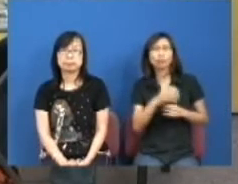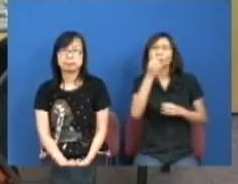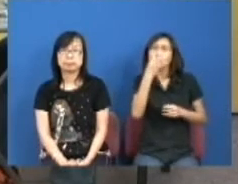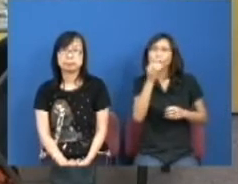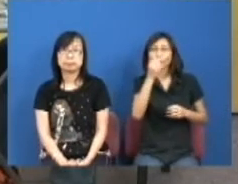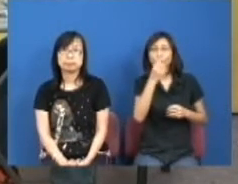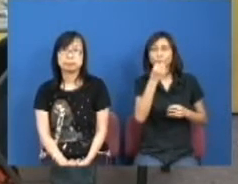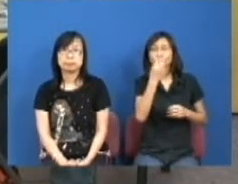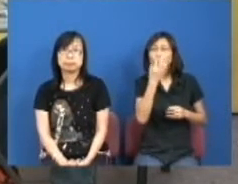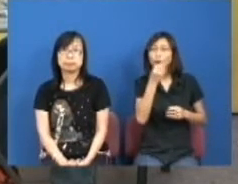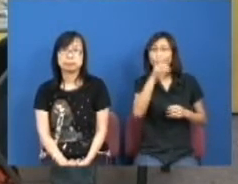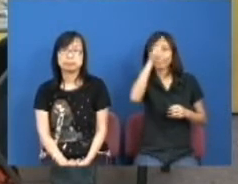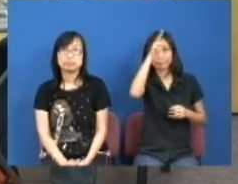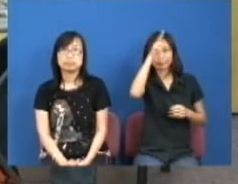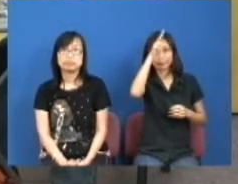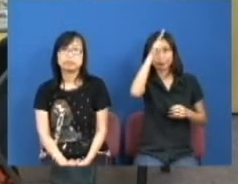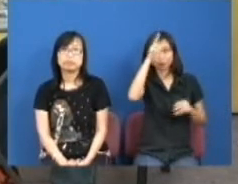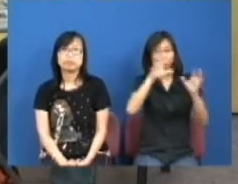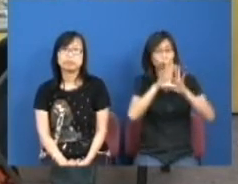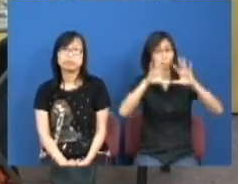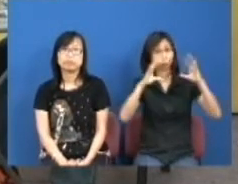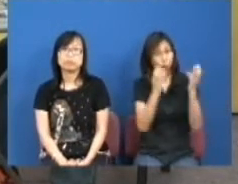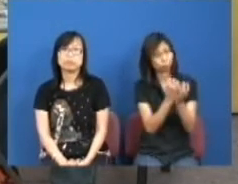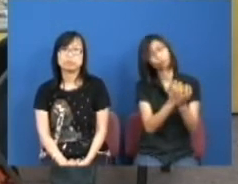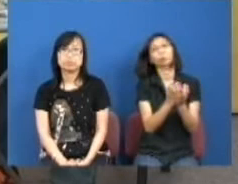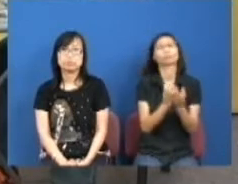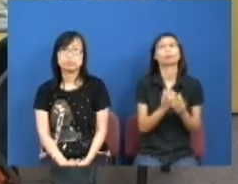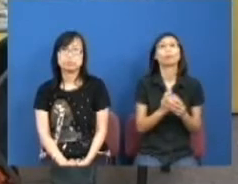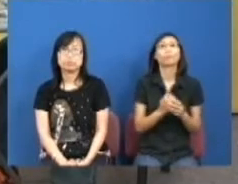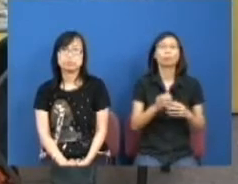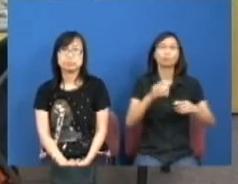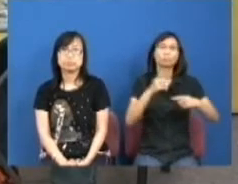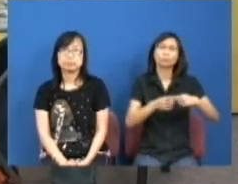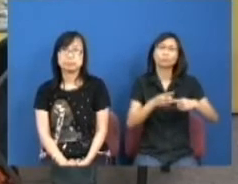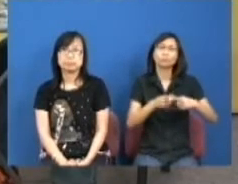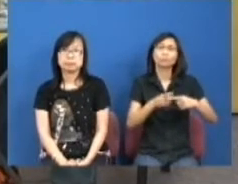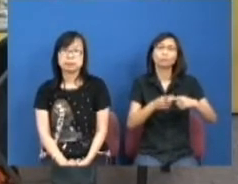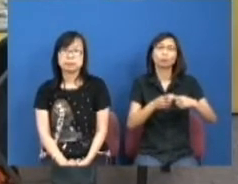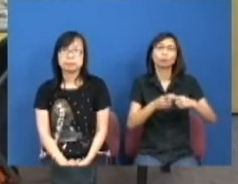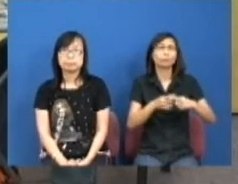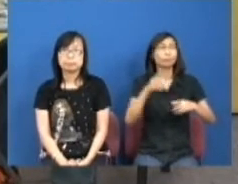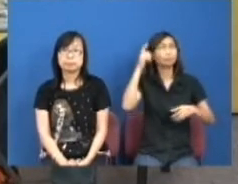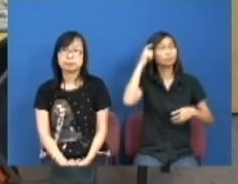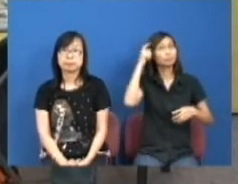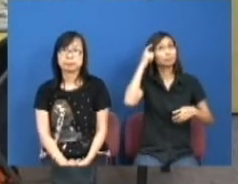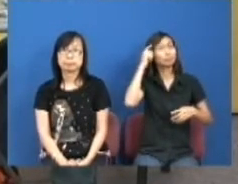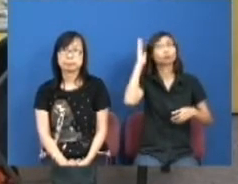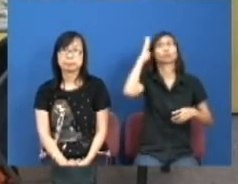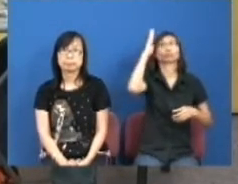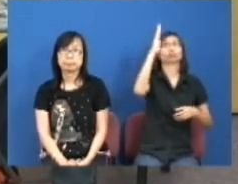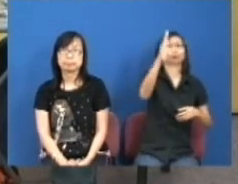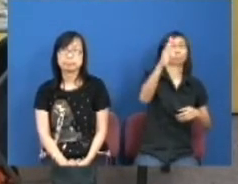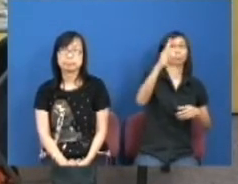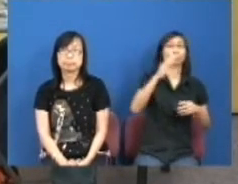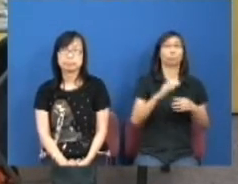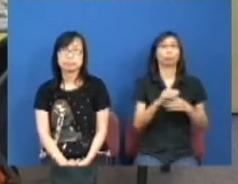對唔係香港嘅政團政黨，其實有冇一個視野或者有冇一個即係遠景對